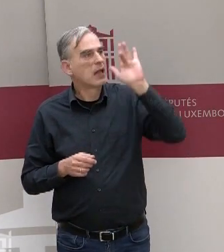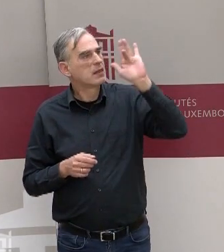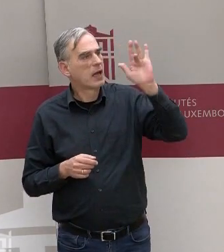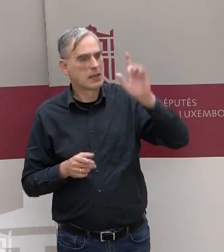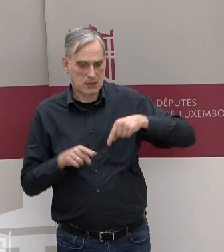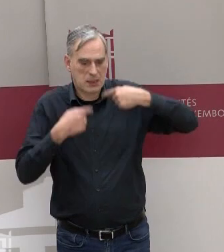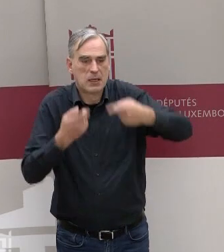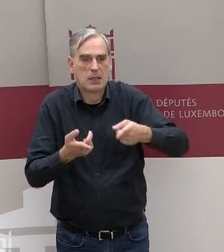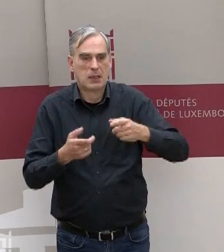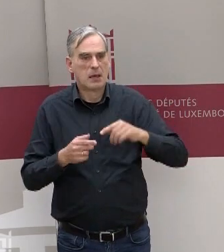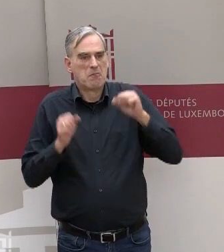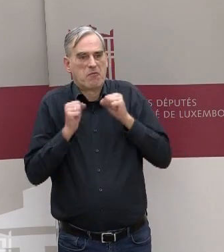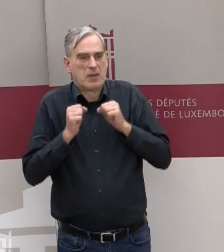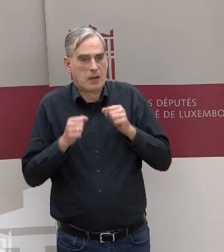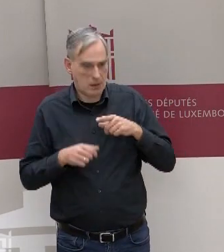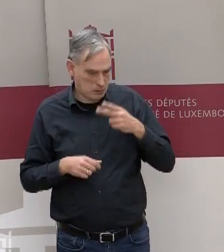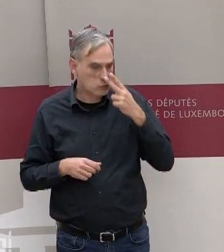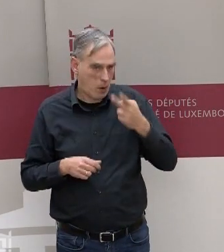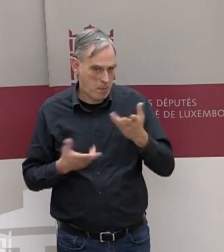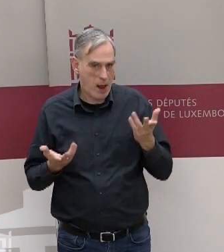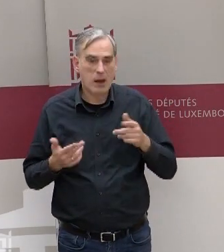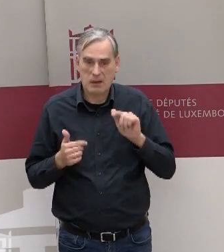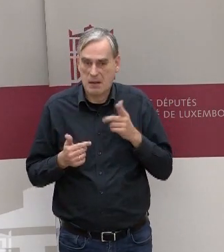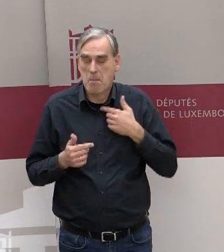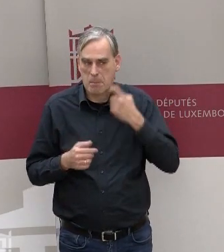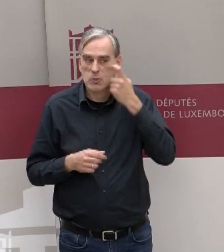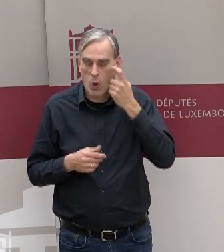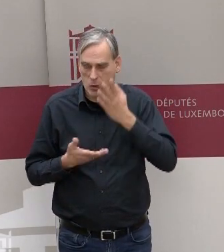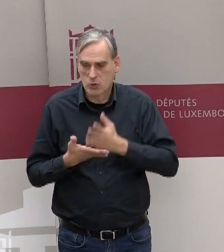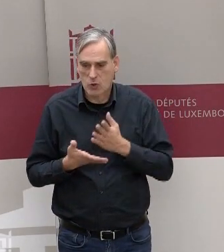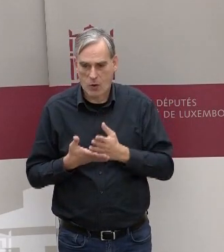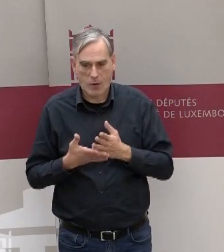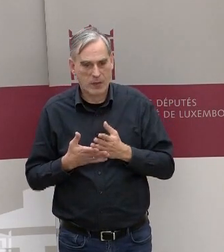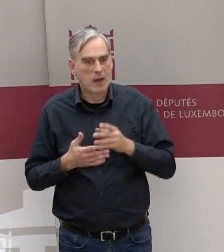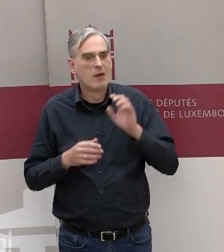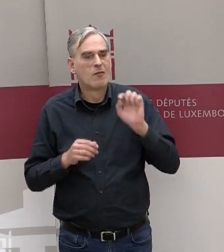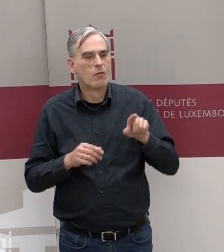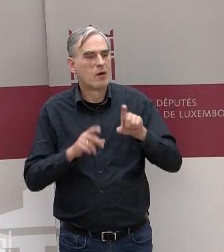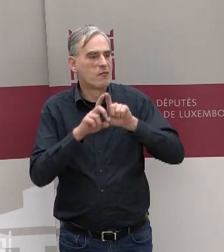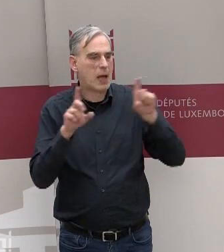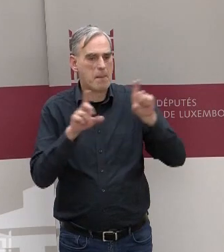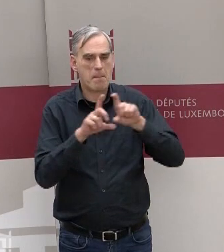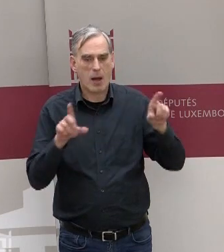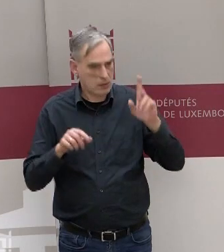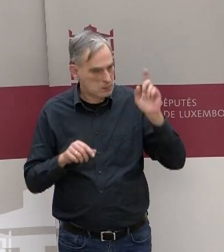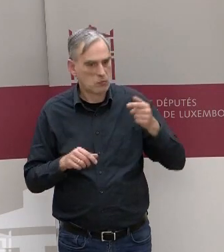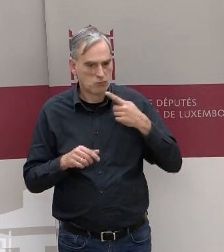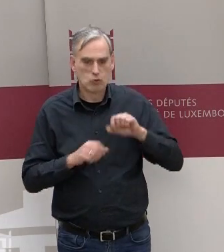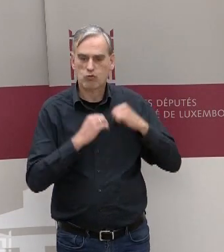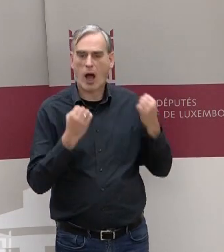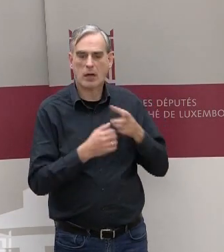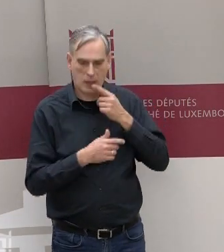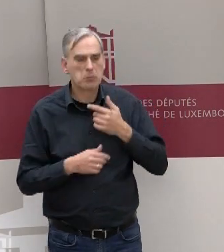dass der Staat einen Index für Betriebe bis zu 4 Monate lang überholen muss. So hat die Regierung festgehalten am